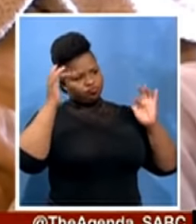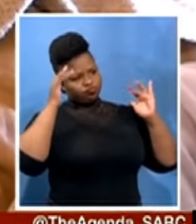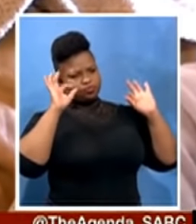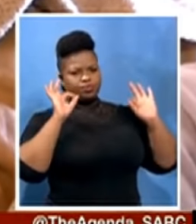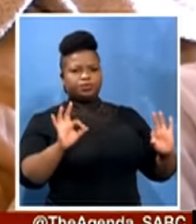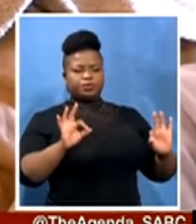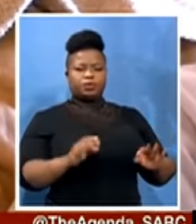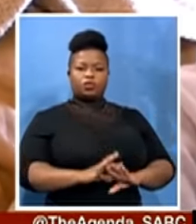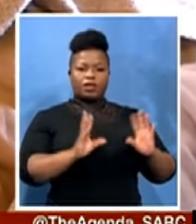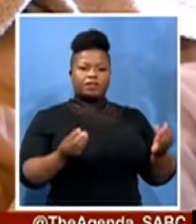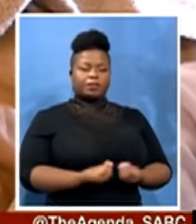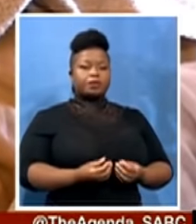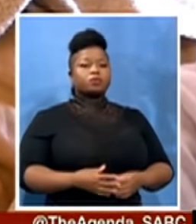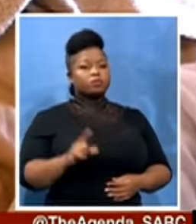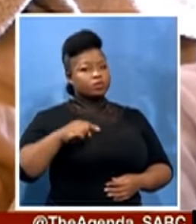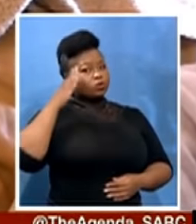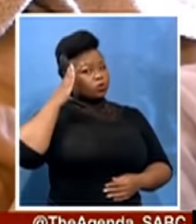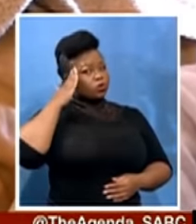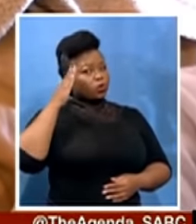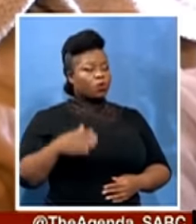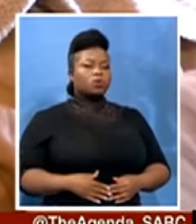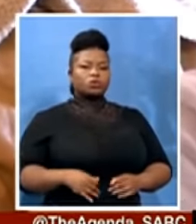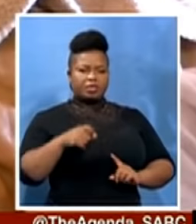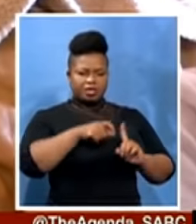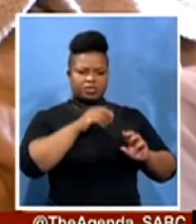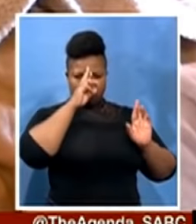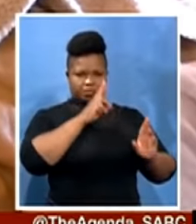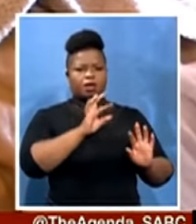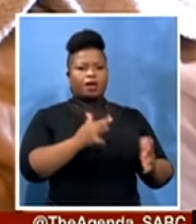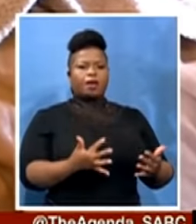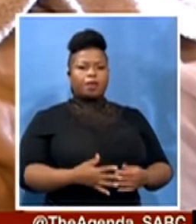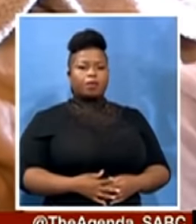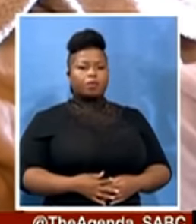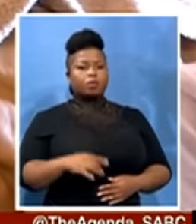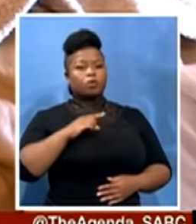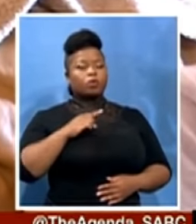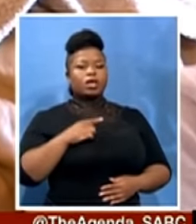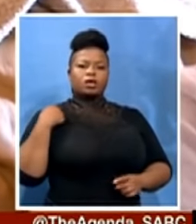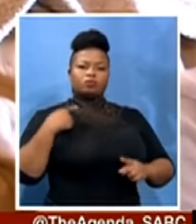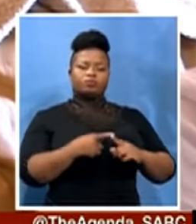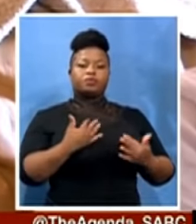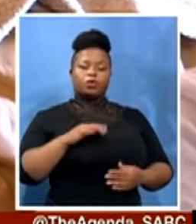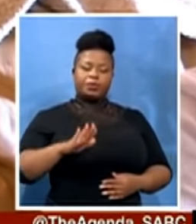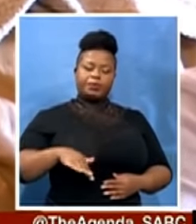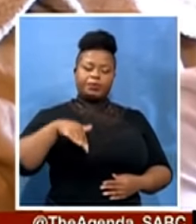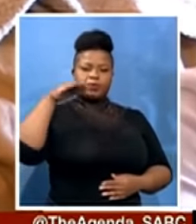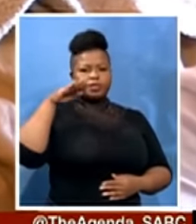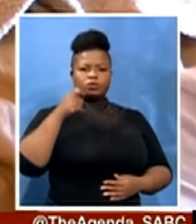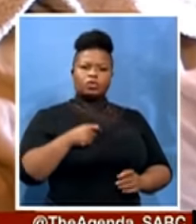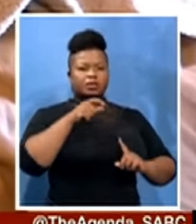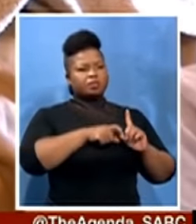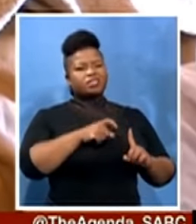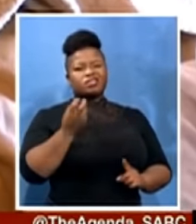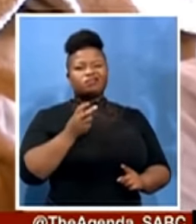ukuthi umuntu uhlonishwa kanjani, to a point ukuthi ukukhuleni kwakhe ube umuntu befunda, ngoba ugogo eseshilo be umuntu